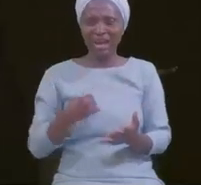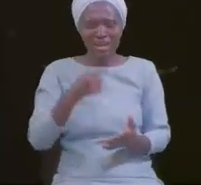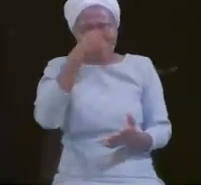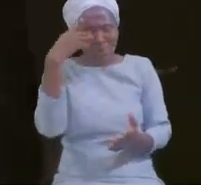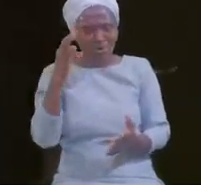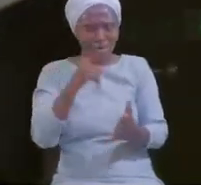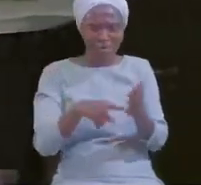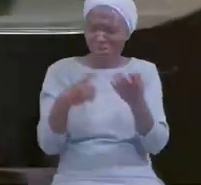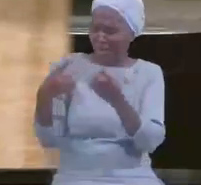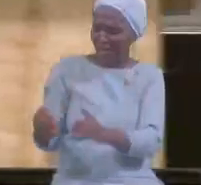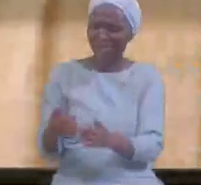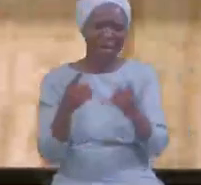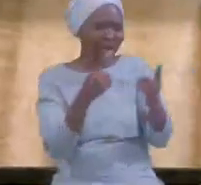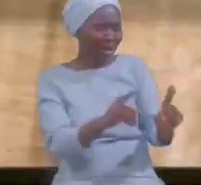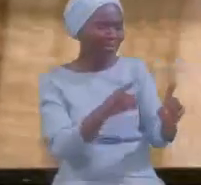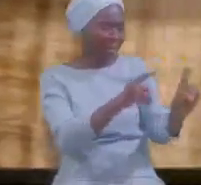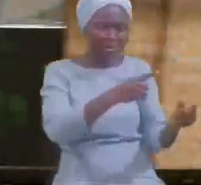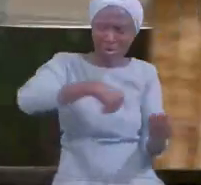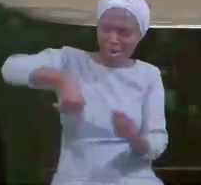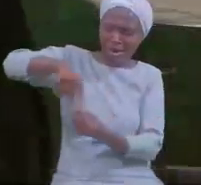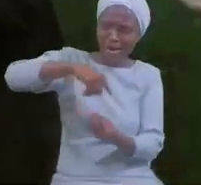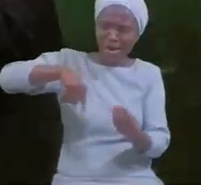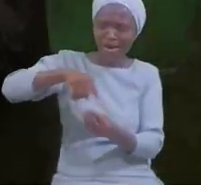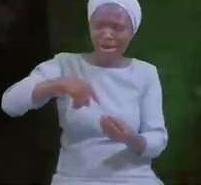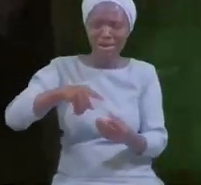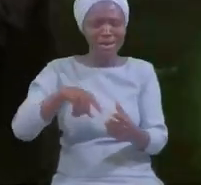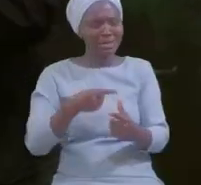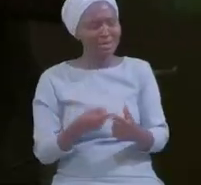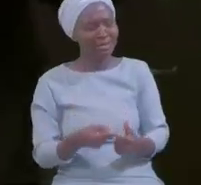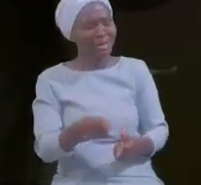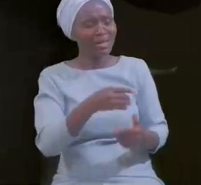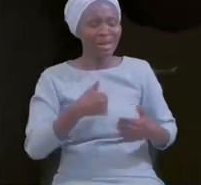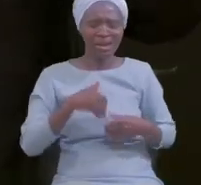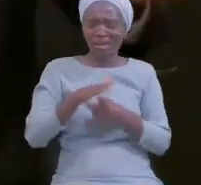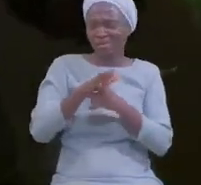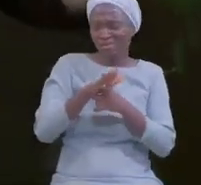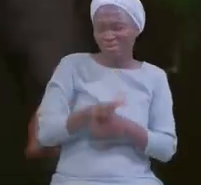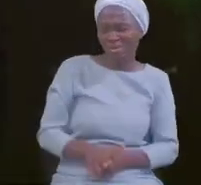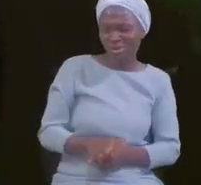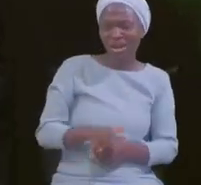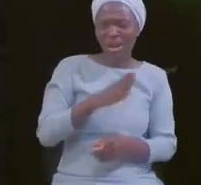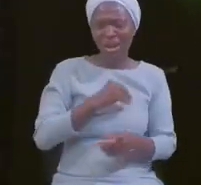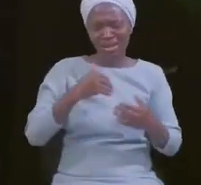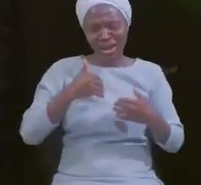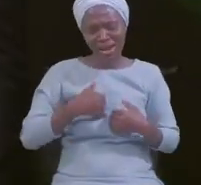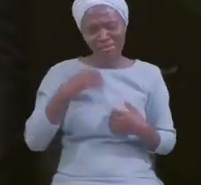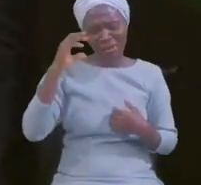partout dans les airs, à cause de ce qui se passe, les gens ont la dépression mentale, ceci et cela.